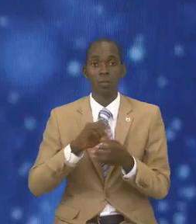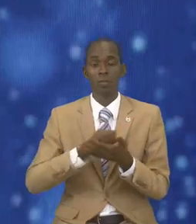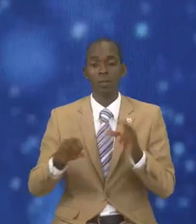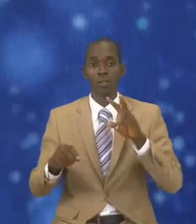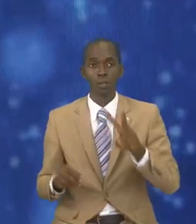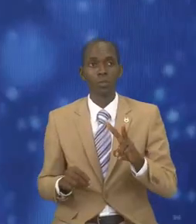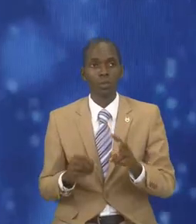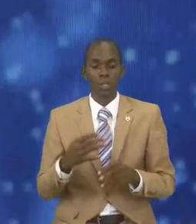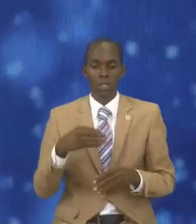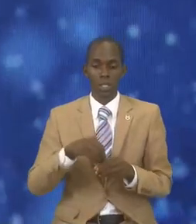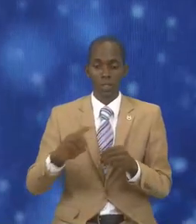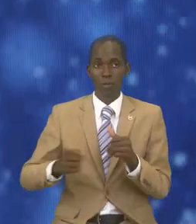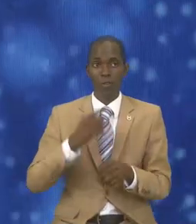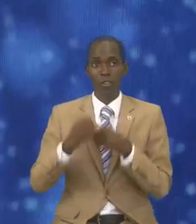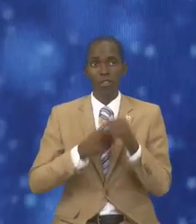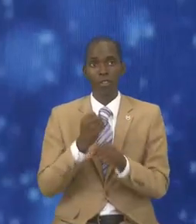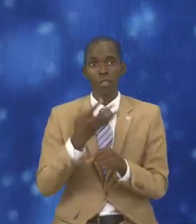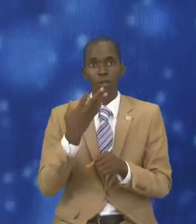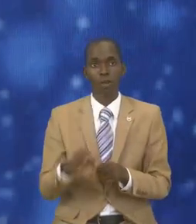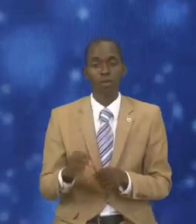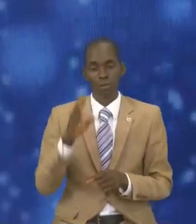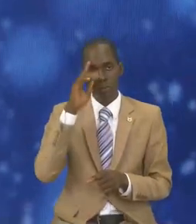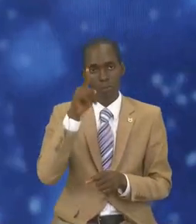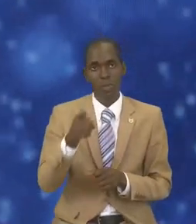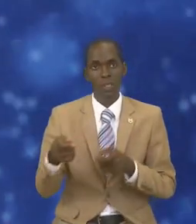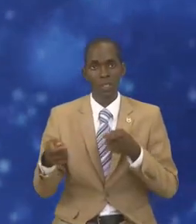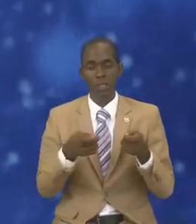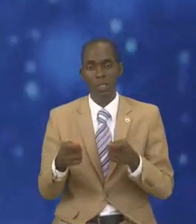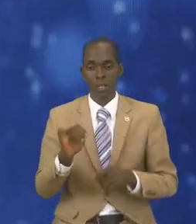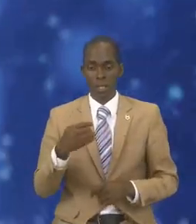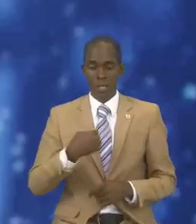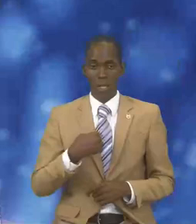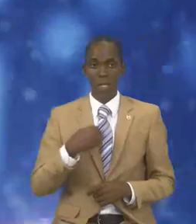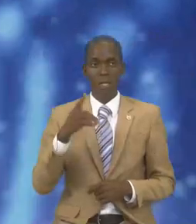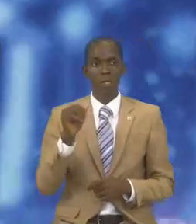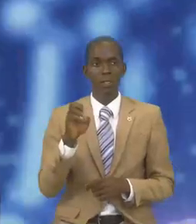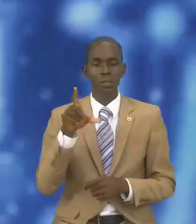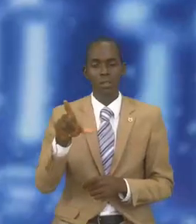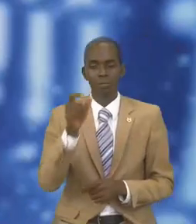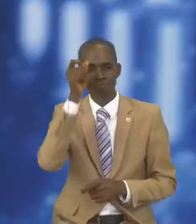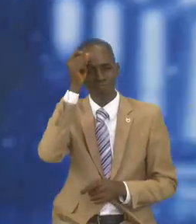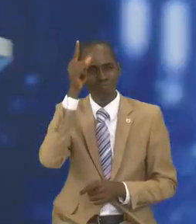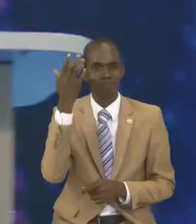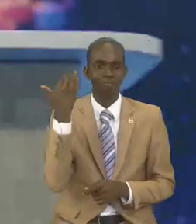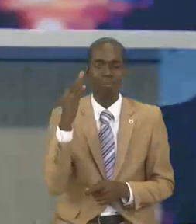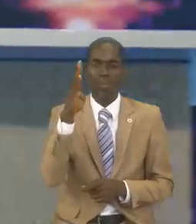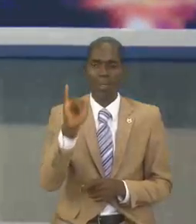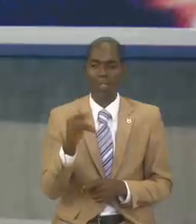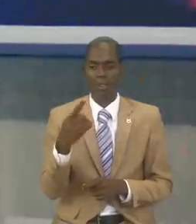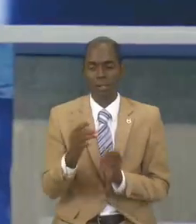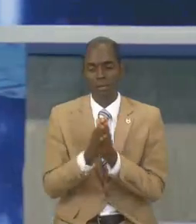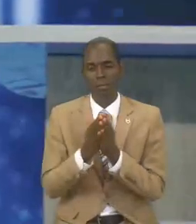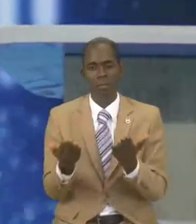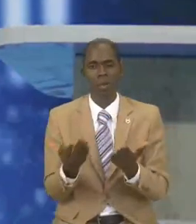moi, Daniel, je vis pas les livres. Je vis pas les